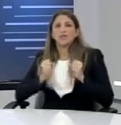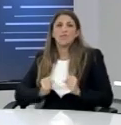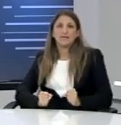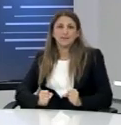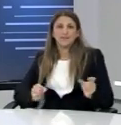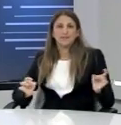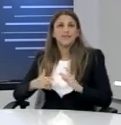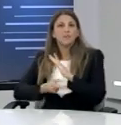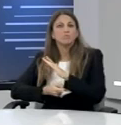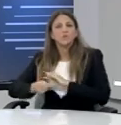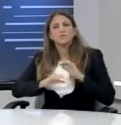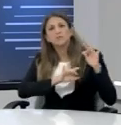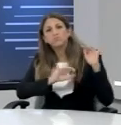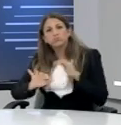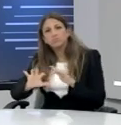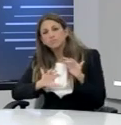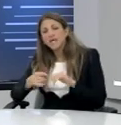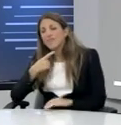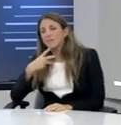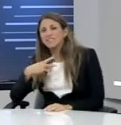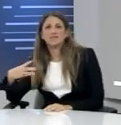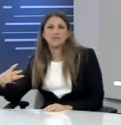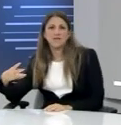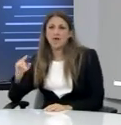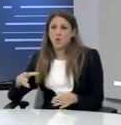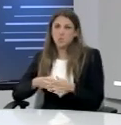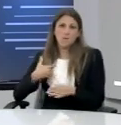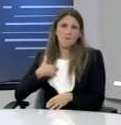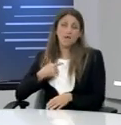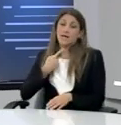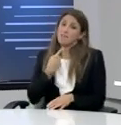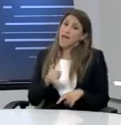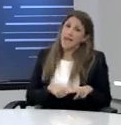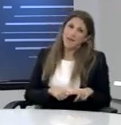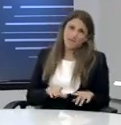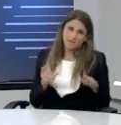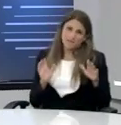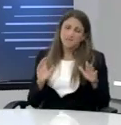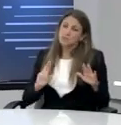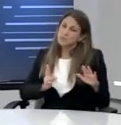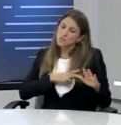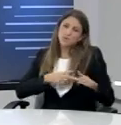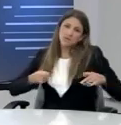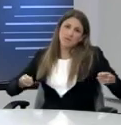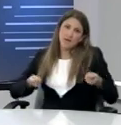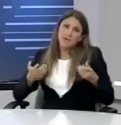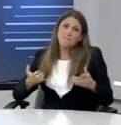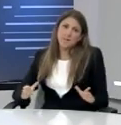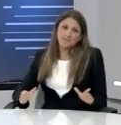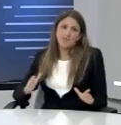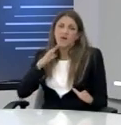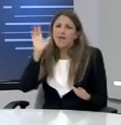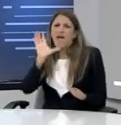προσφυγικής κρίσης. Δεν μίλησα για το ΣΥΡΙΖΑ, ούτε για την παράταξή μου. Μίλησα για τη χώρα. Ήταν στη σωστή πλευρά, σε μια